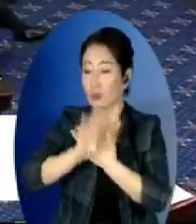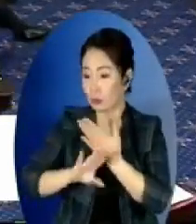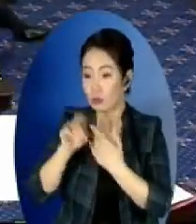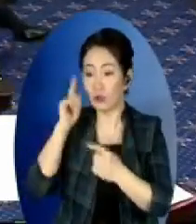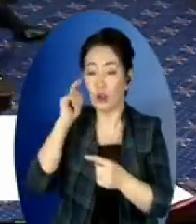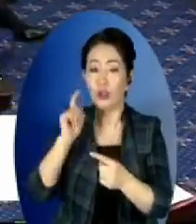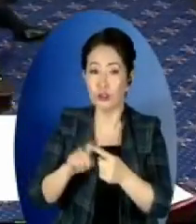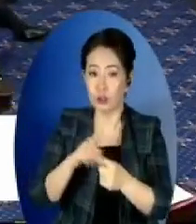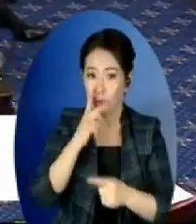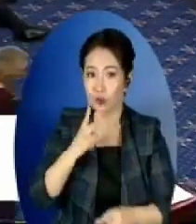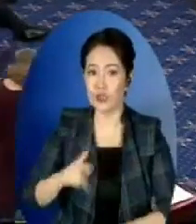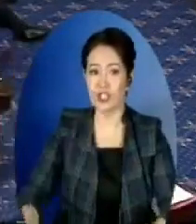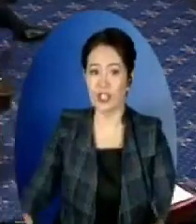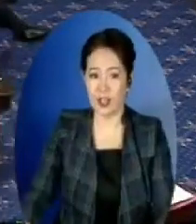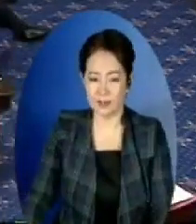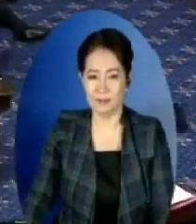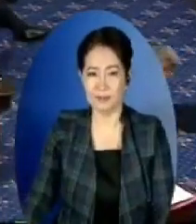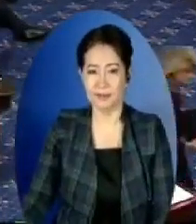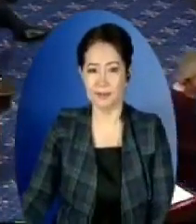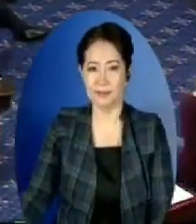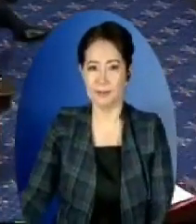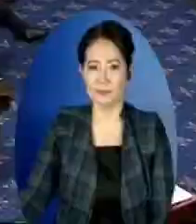байна.